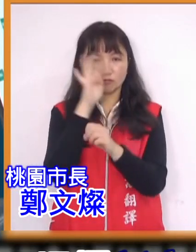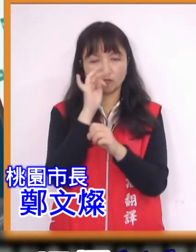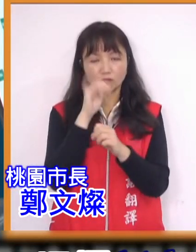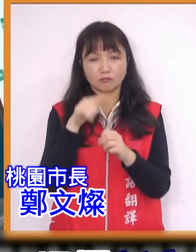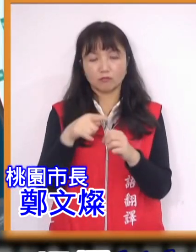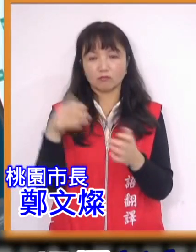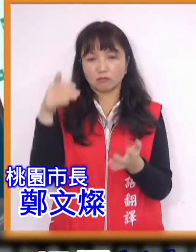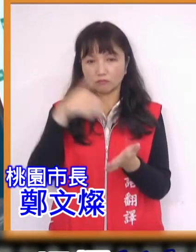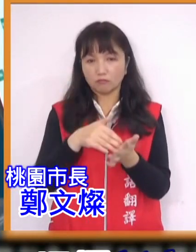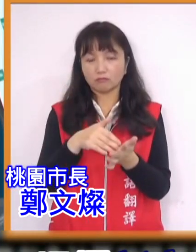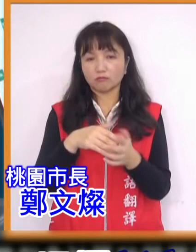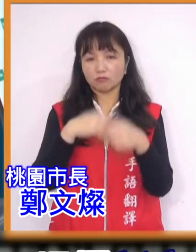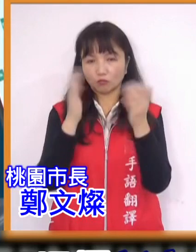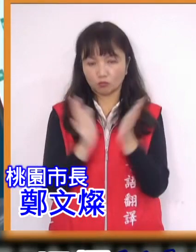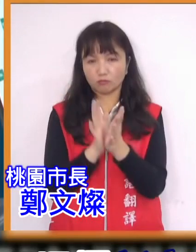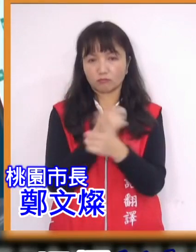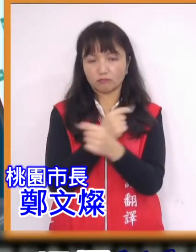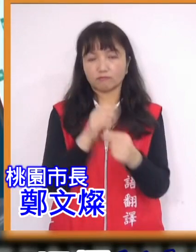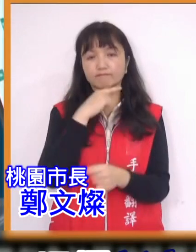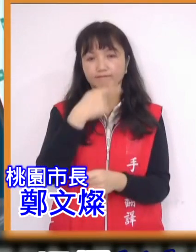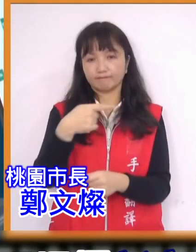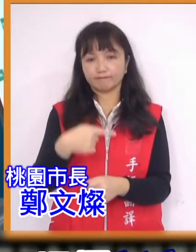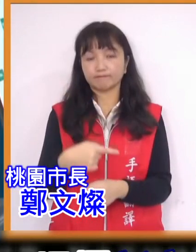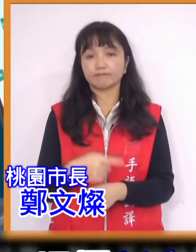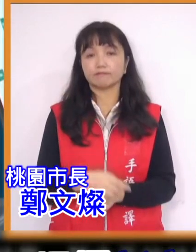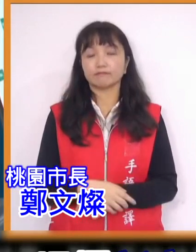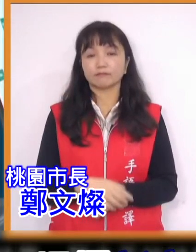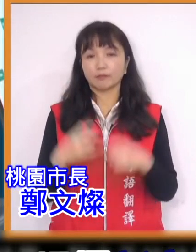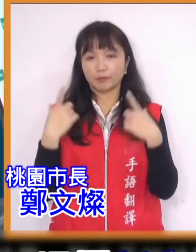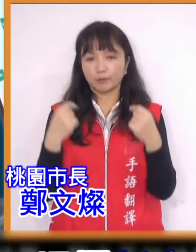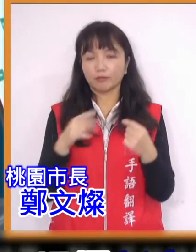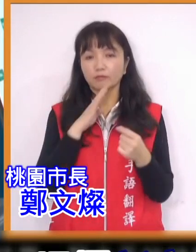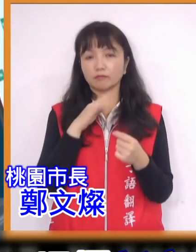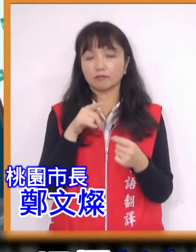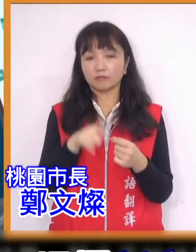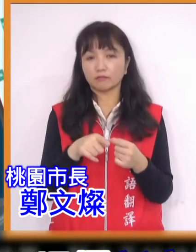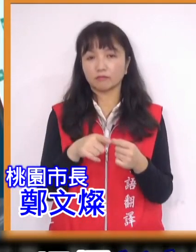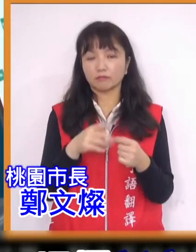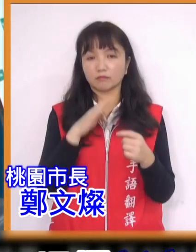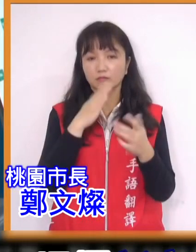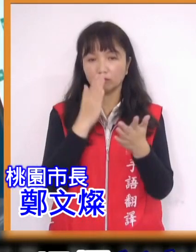的结果已经出来，都是阴性。另外原来的